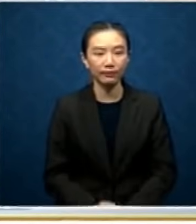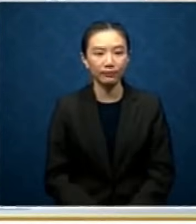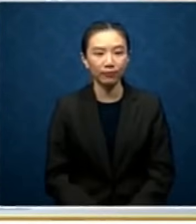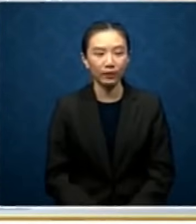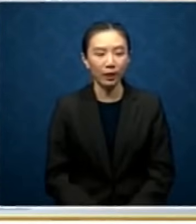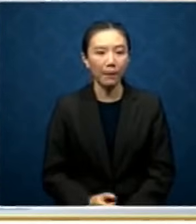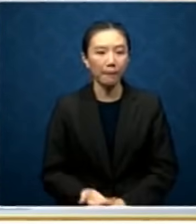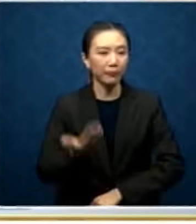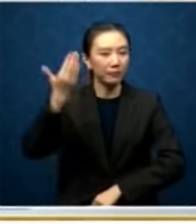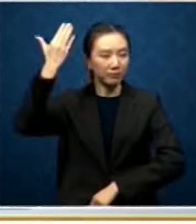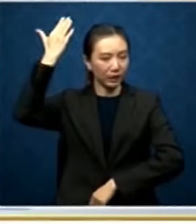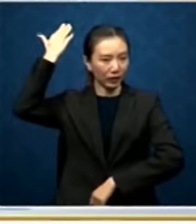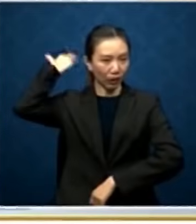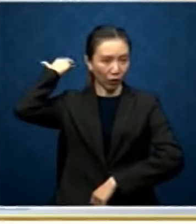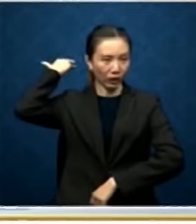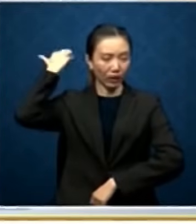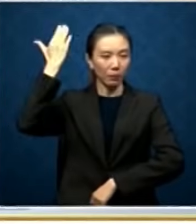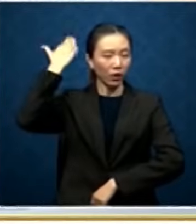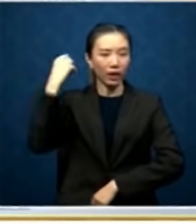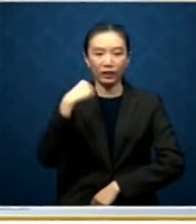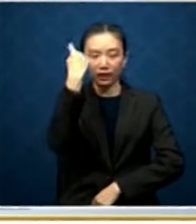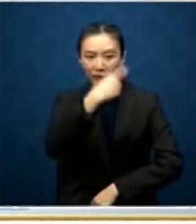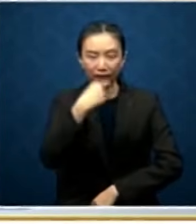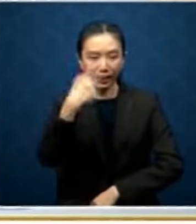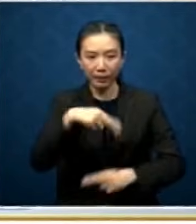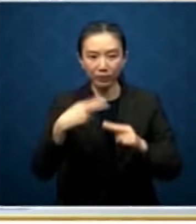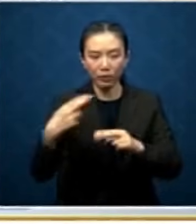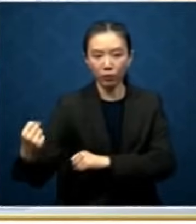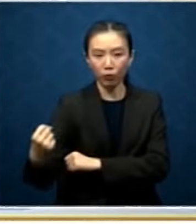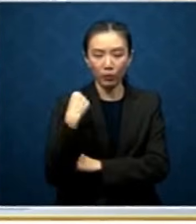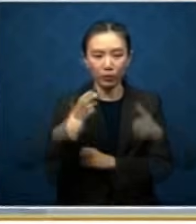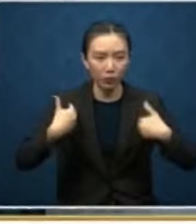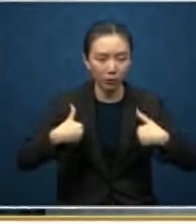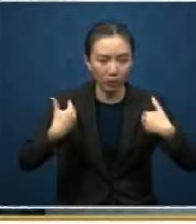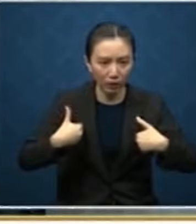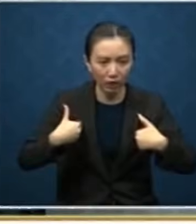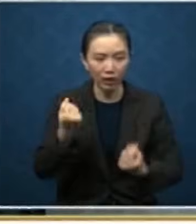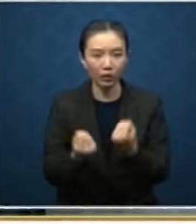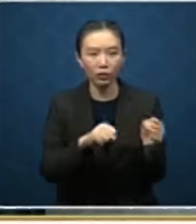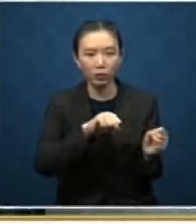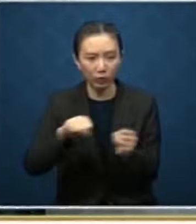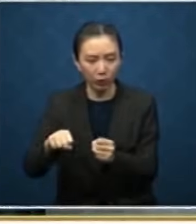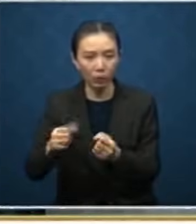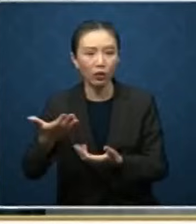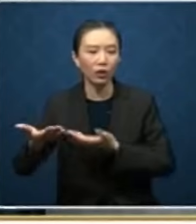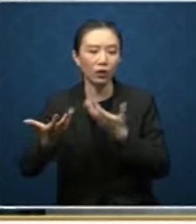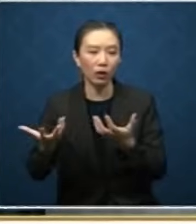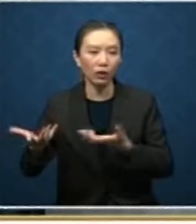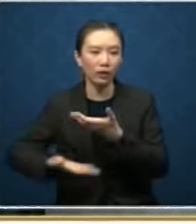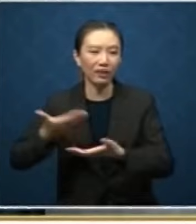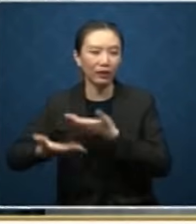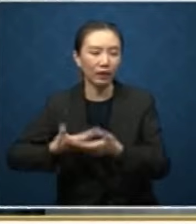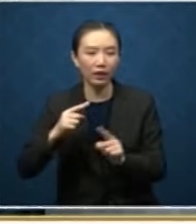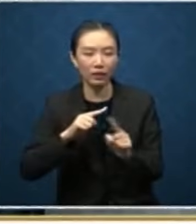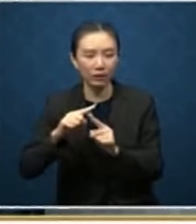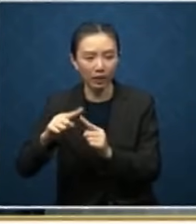เอออ่ะคนถามค่ะสววันชัยศรศิรินะคะจริงๆเนี่ยตั้งกระทู้ถามคุณอนุิมชานวีรกุลนะคะในฐานะ